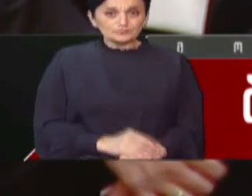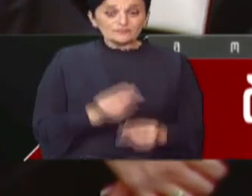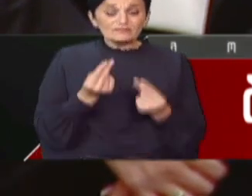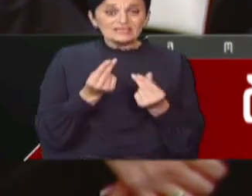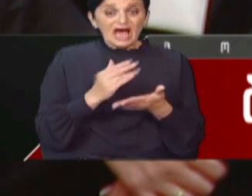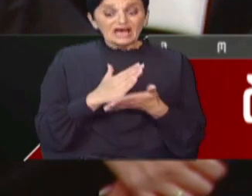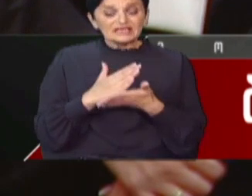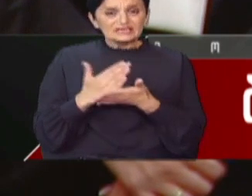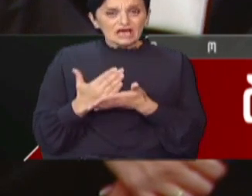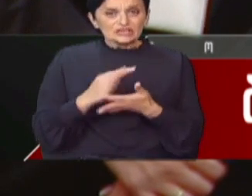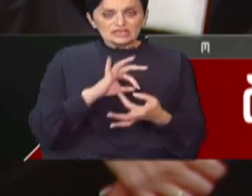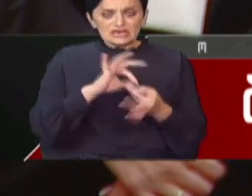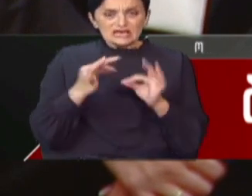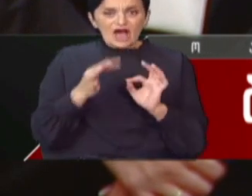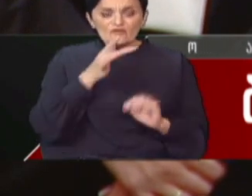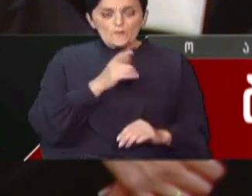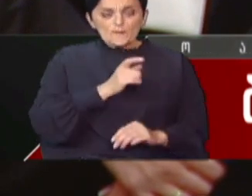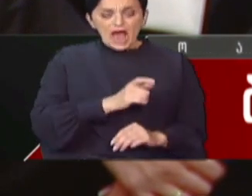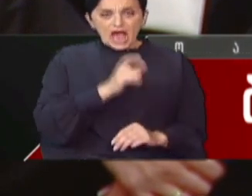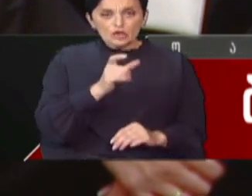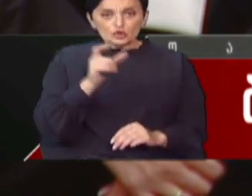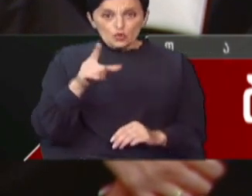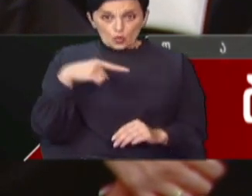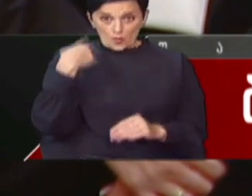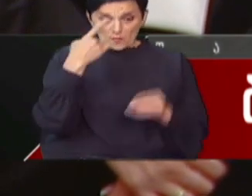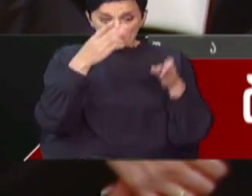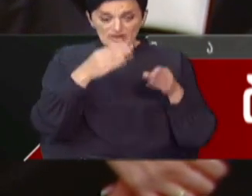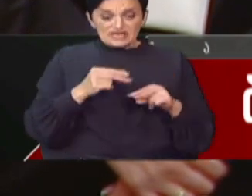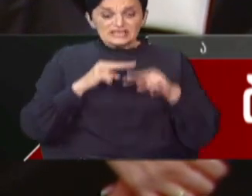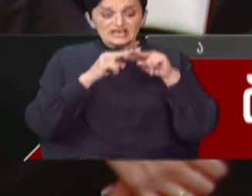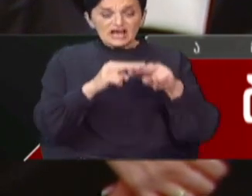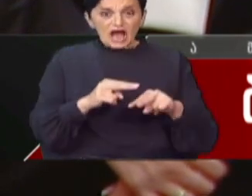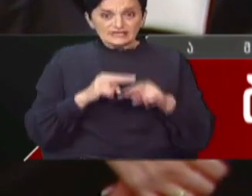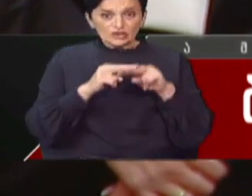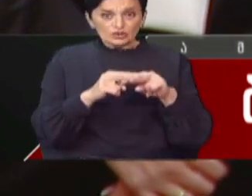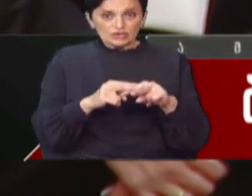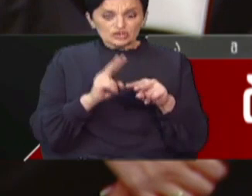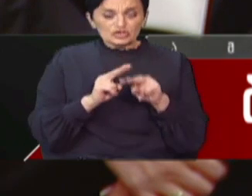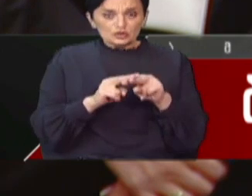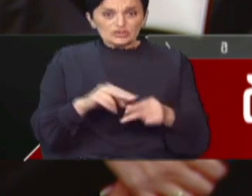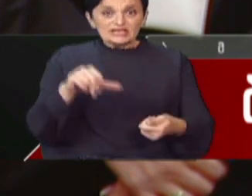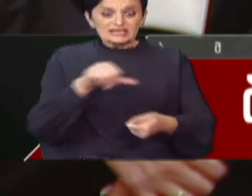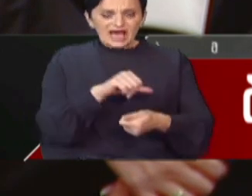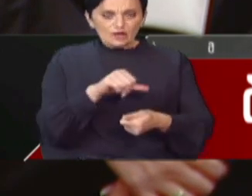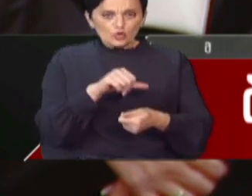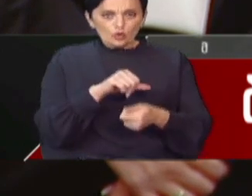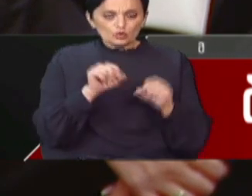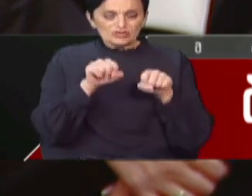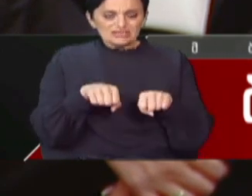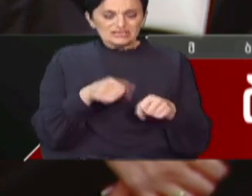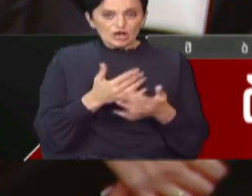თანხის ნაწილი გარკვეული პერიოდულობით პირადი გადარიცხვის დანიშნულებით ირიცხებოდა ნარკოტიკული